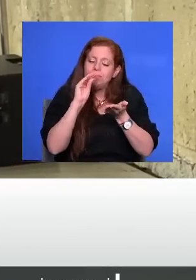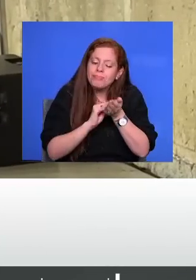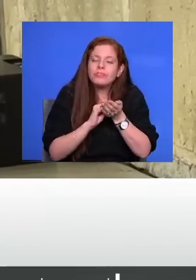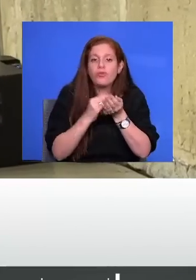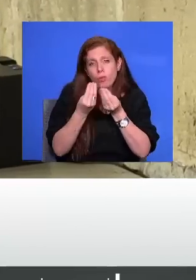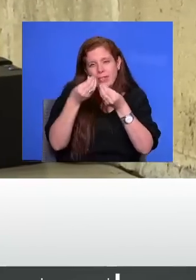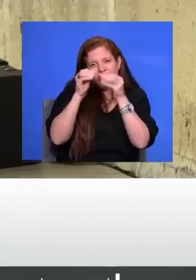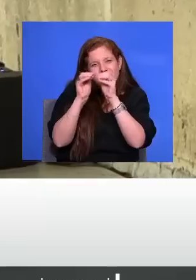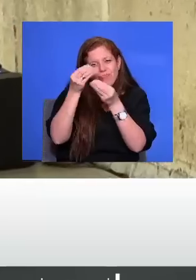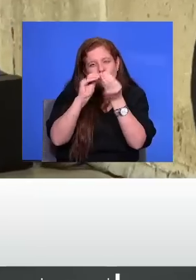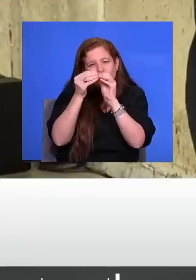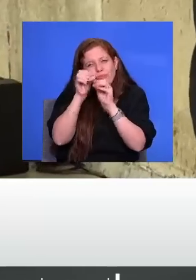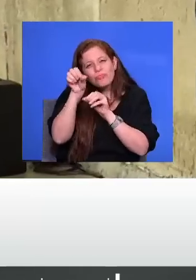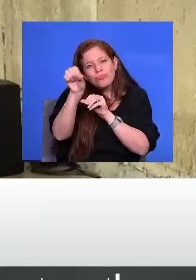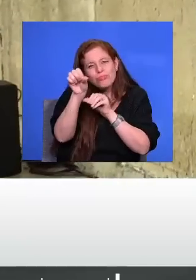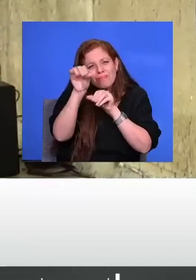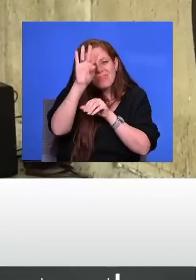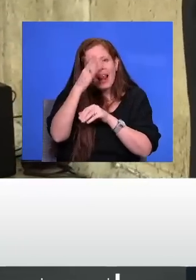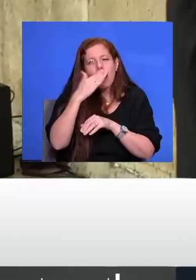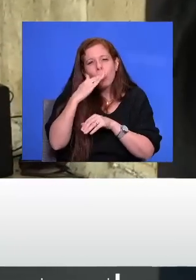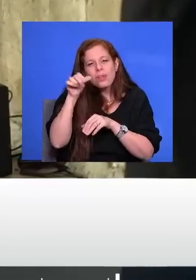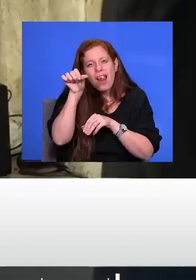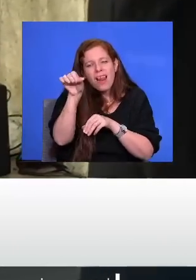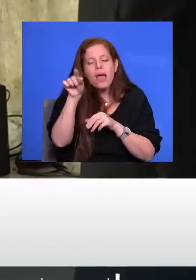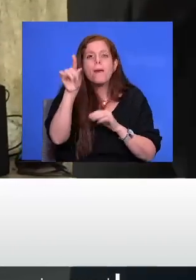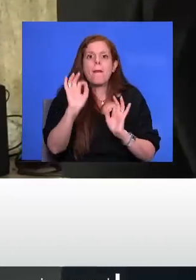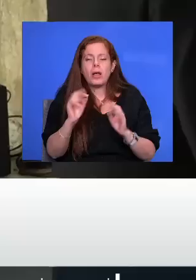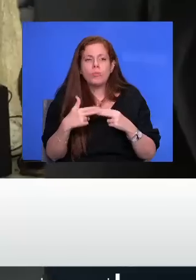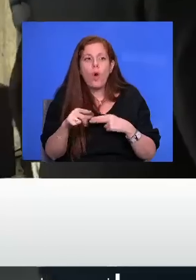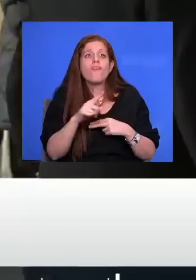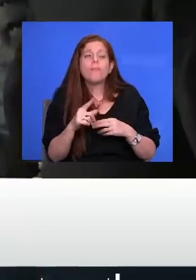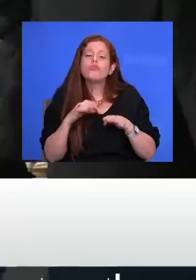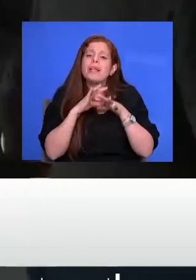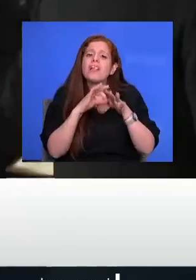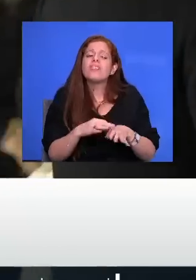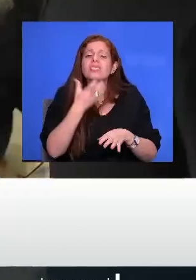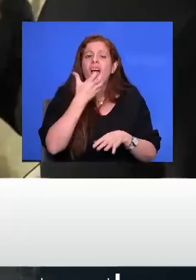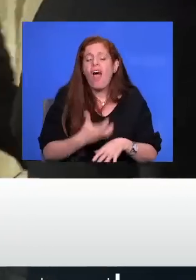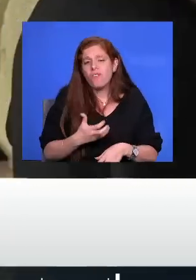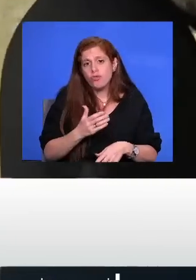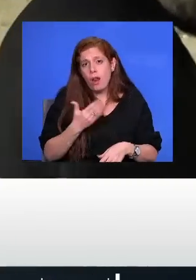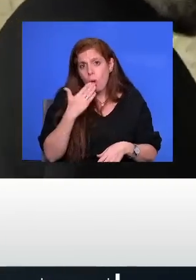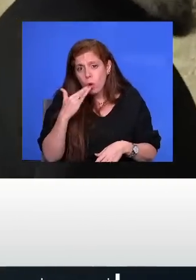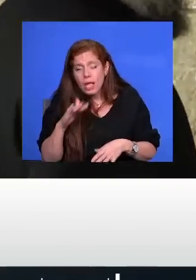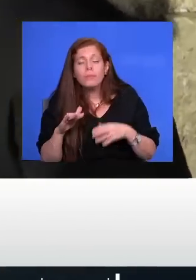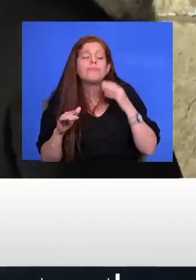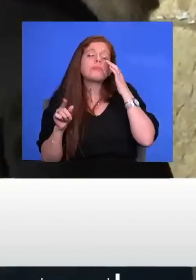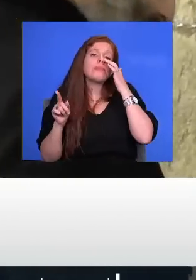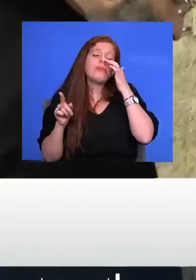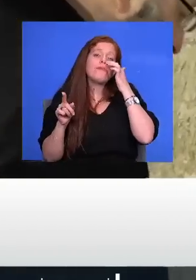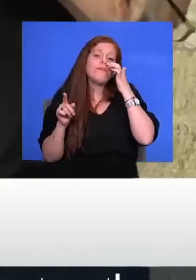לכותל המערבי ממש בקרוב. מי שמתלווה אליו הוא רב הכותל שמואל רבינוביץ'. וחשוב להזכיר שראש הממשלה